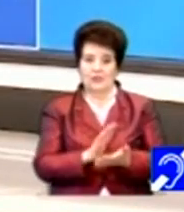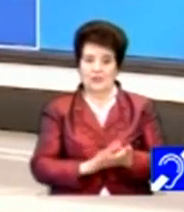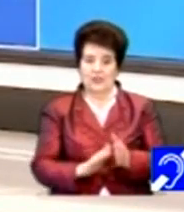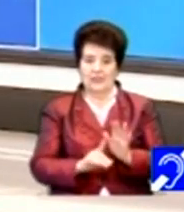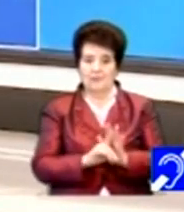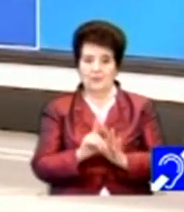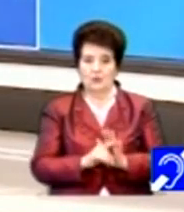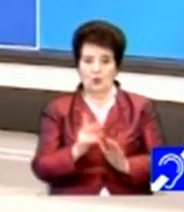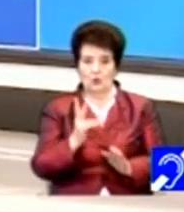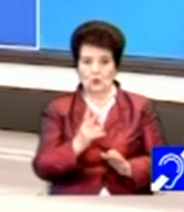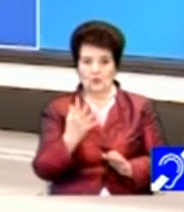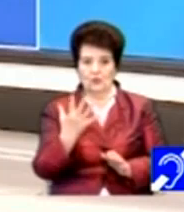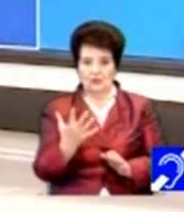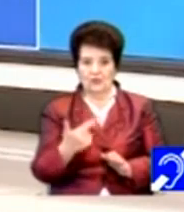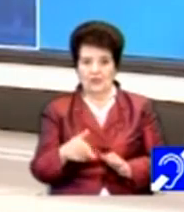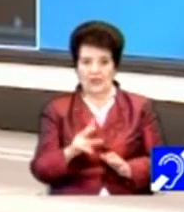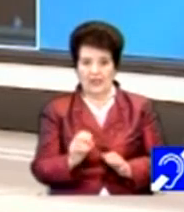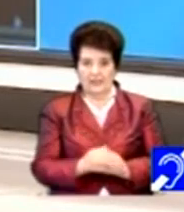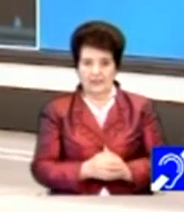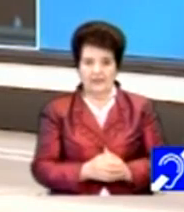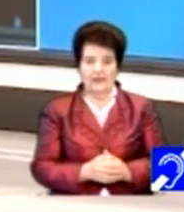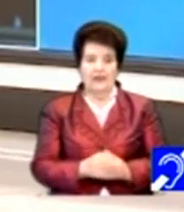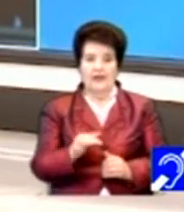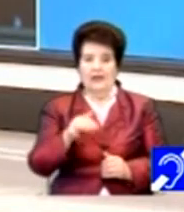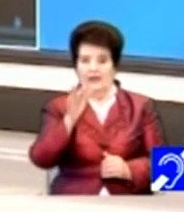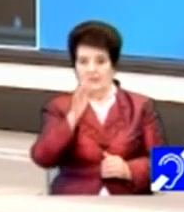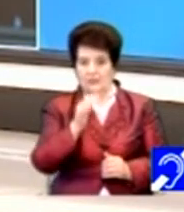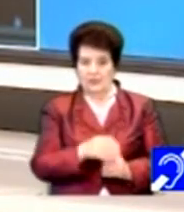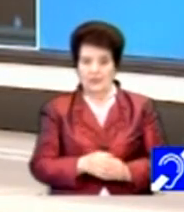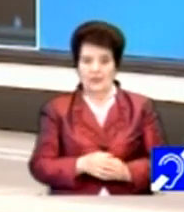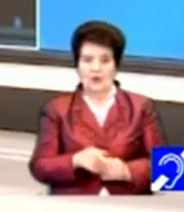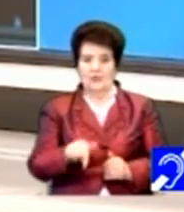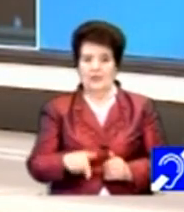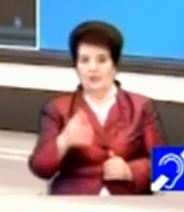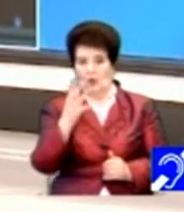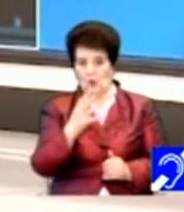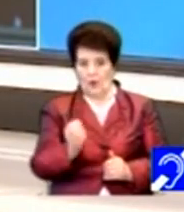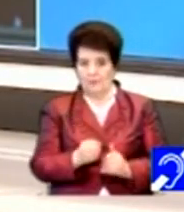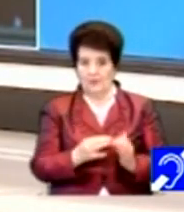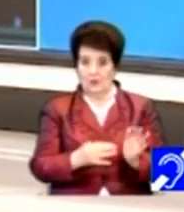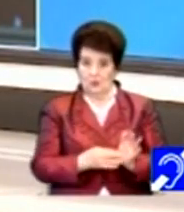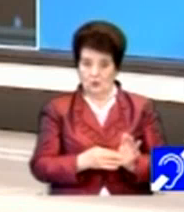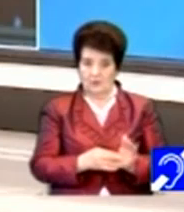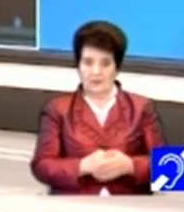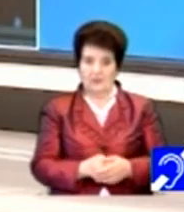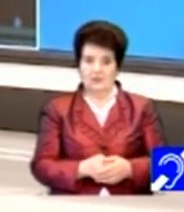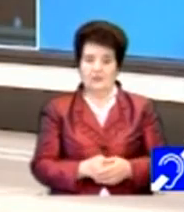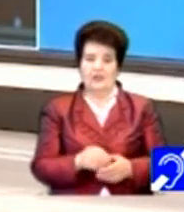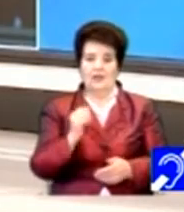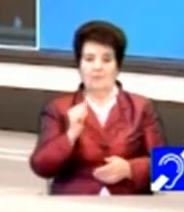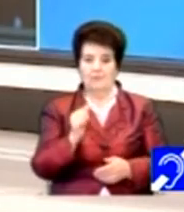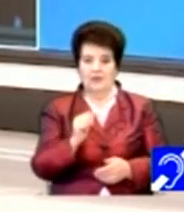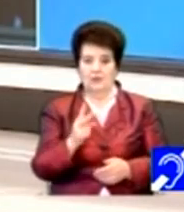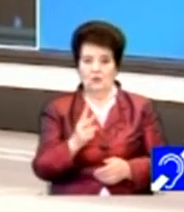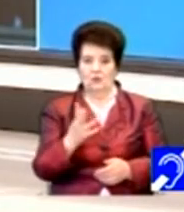temperaturi de până la 25 de grade Celsius. La Chișinău, minima din această noapte va fi 19 grade, iar maxima de